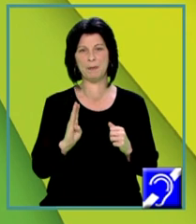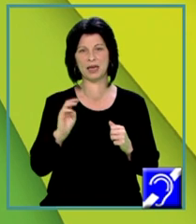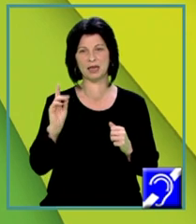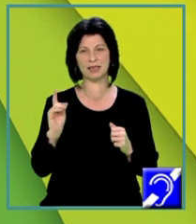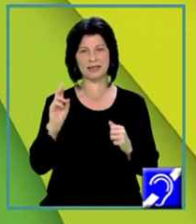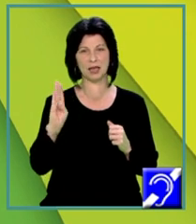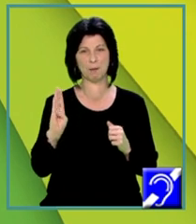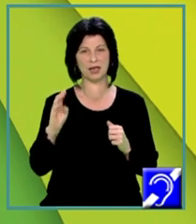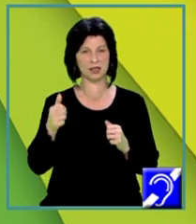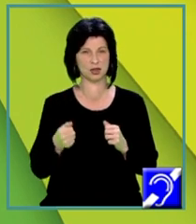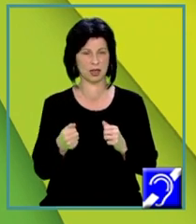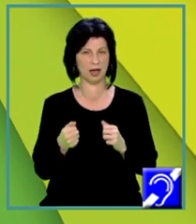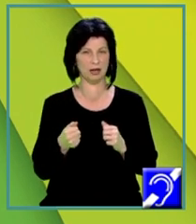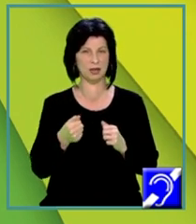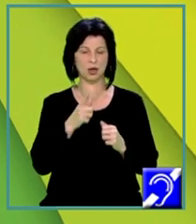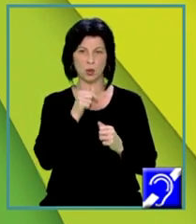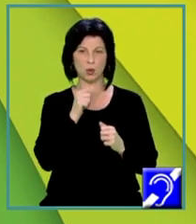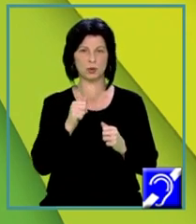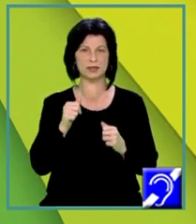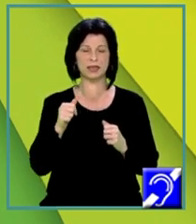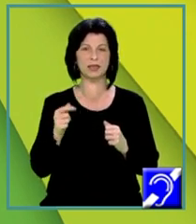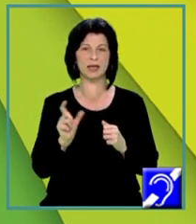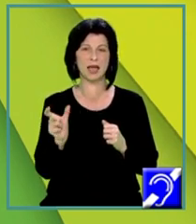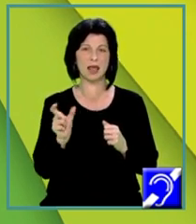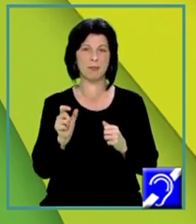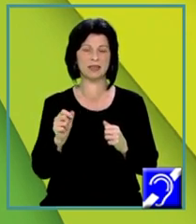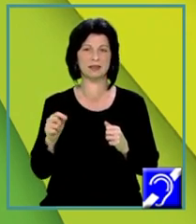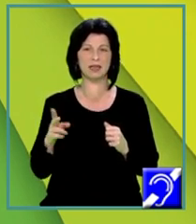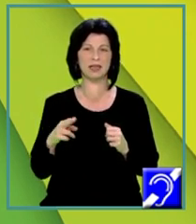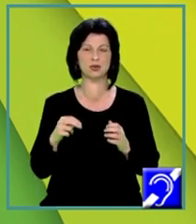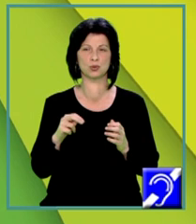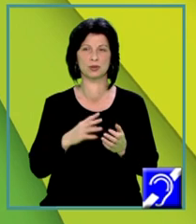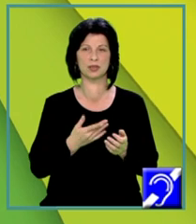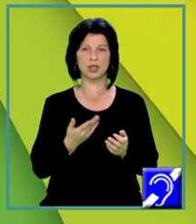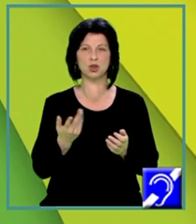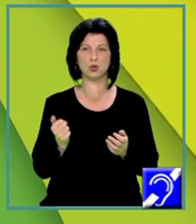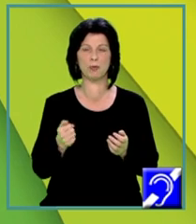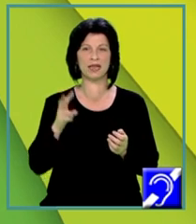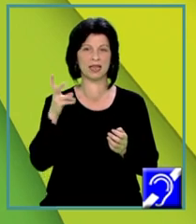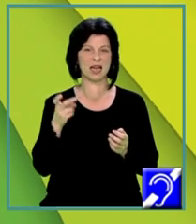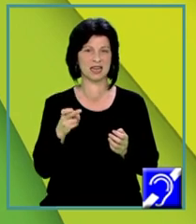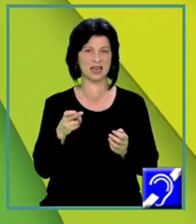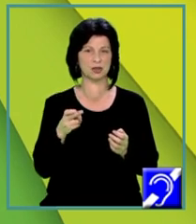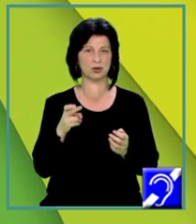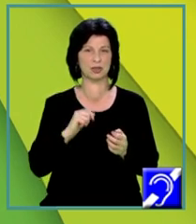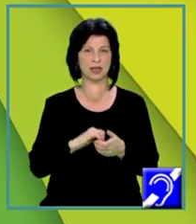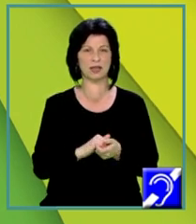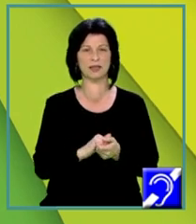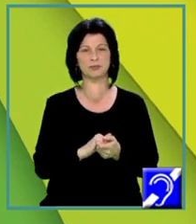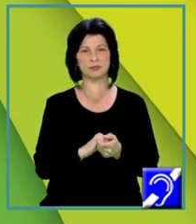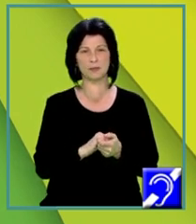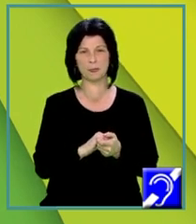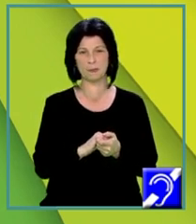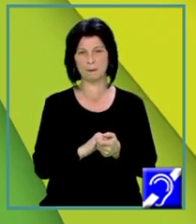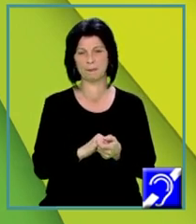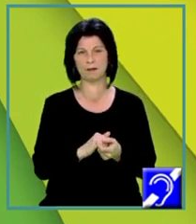iar d este un număr întreg fixat mulțimea x împreună cu operațiile obișnuită de adunare și